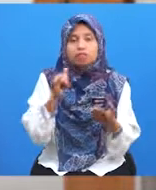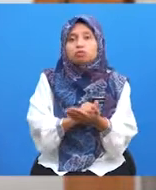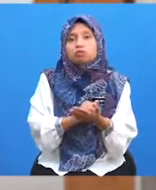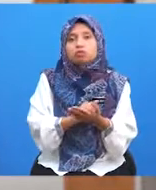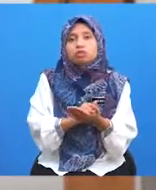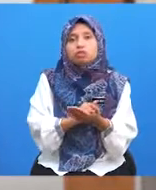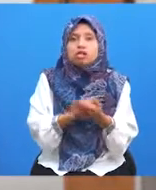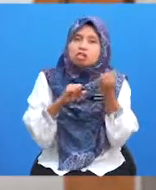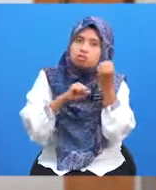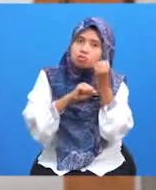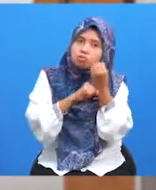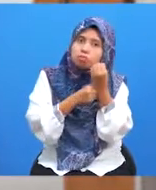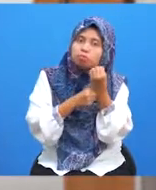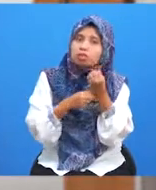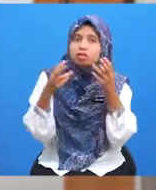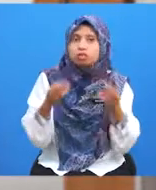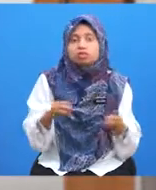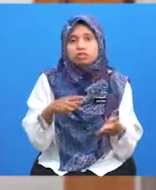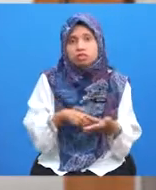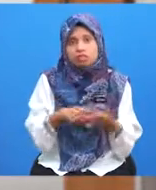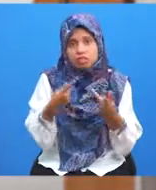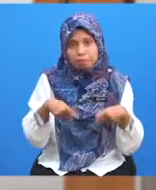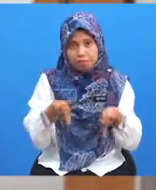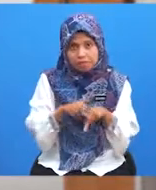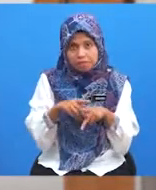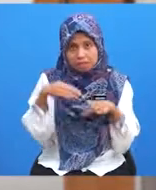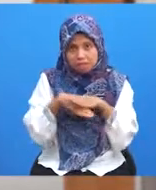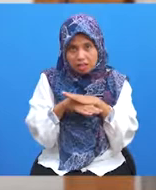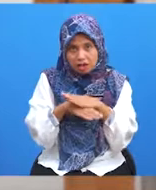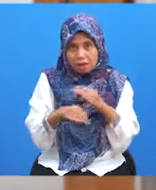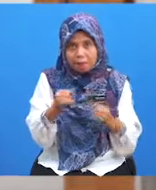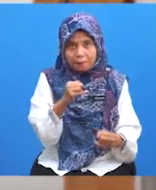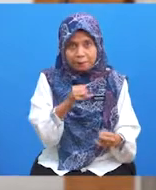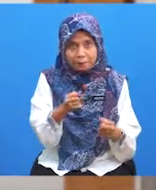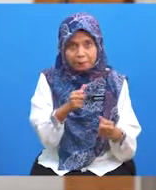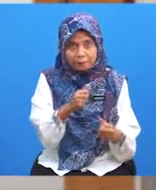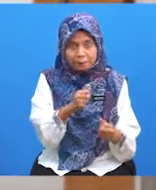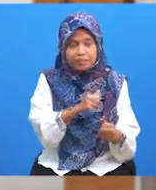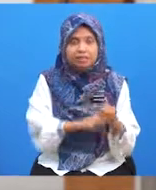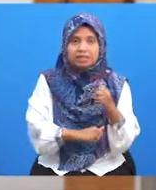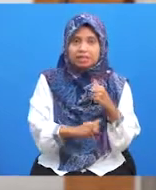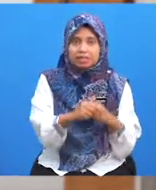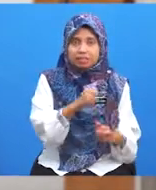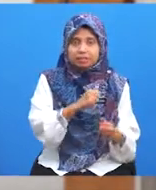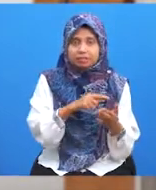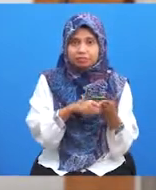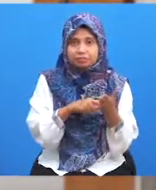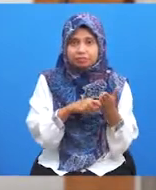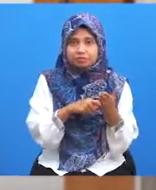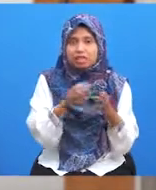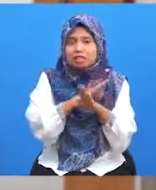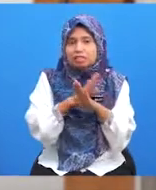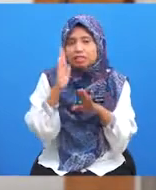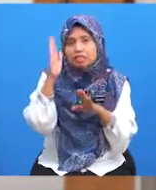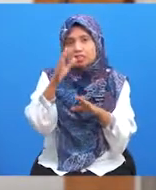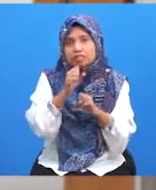sungguh manusia ini penting dalam perniagaan jeda Tanpa mereka activity penjagaan tidak